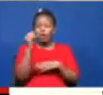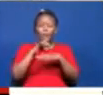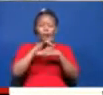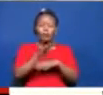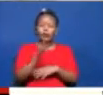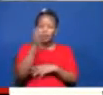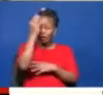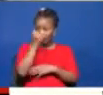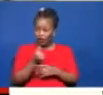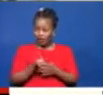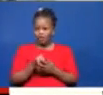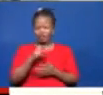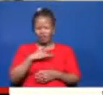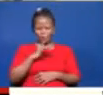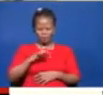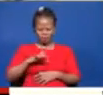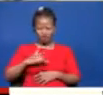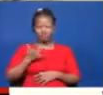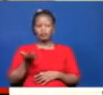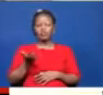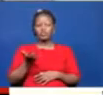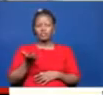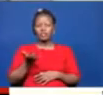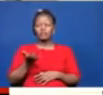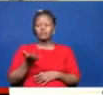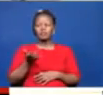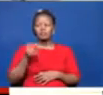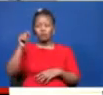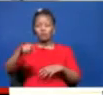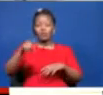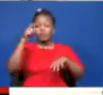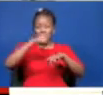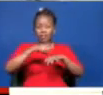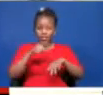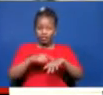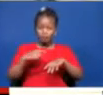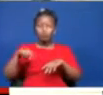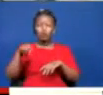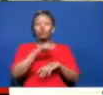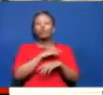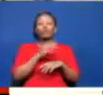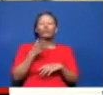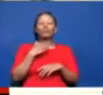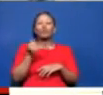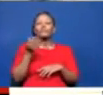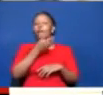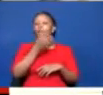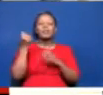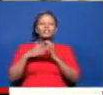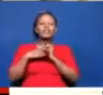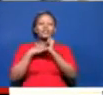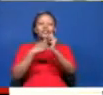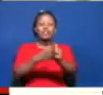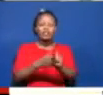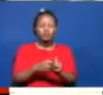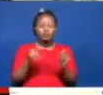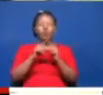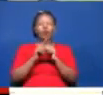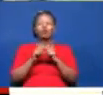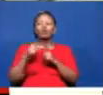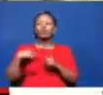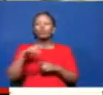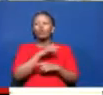msukumo wangu ni kwa sababu leo ndio tunataka uongozi bora, na tunataka uongozi yenye